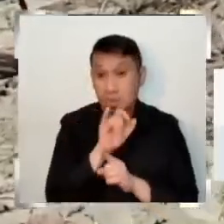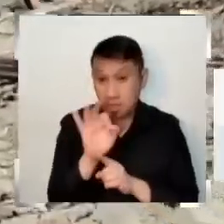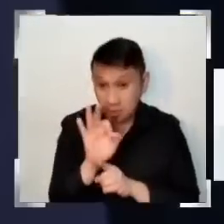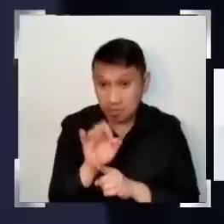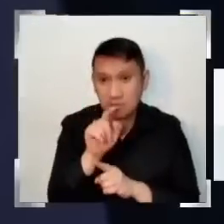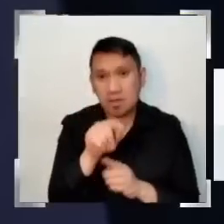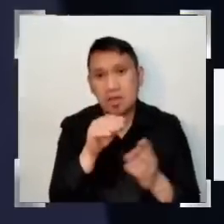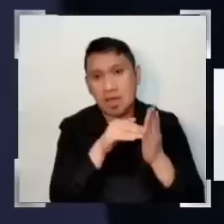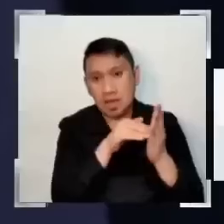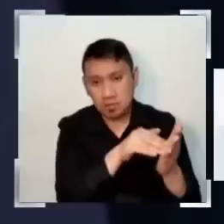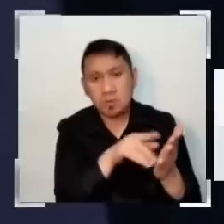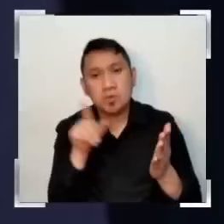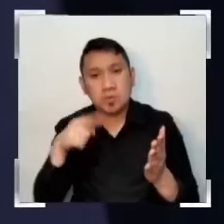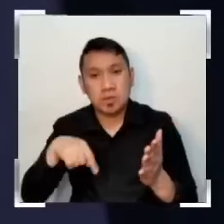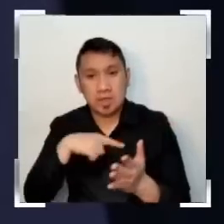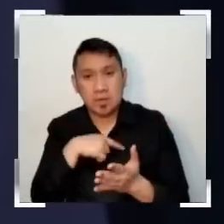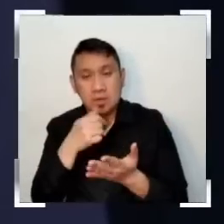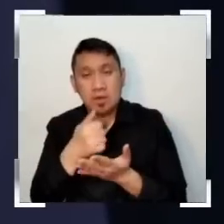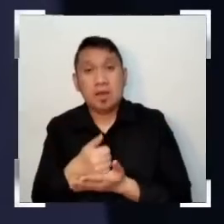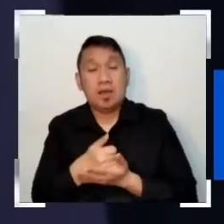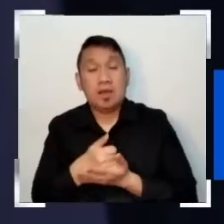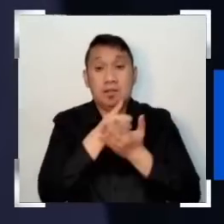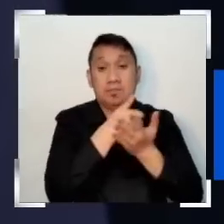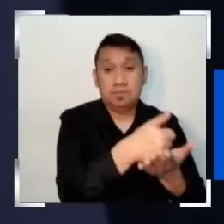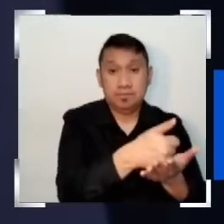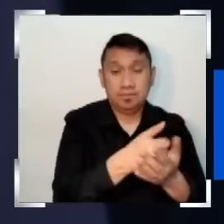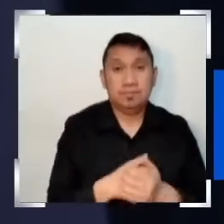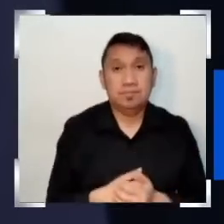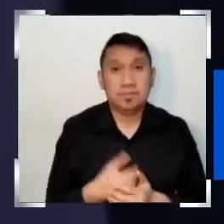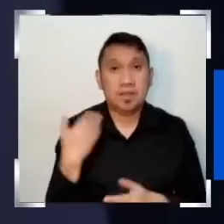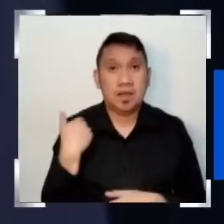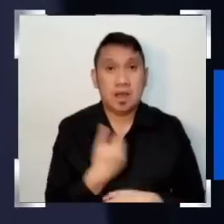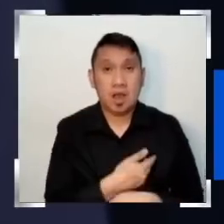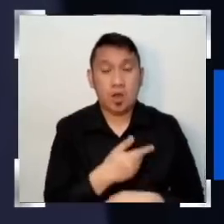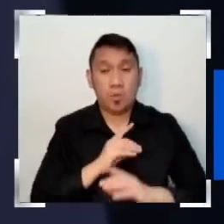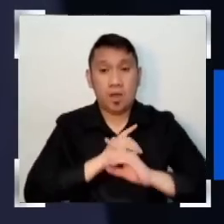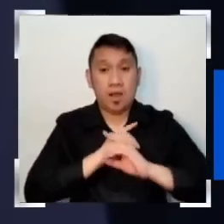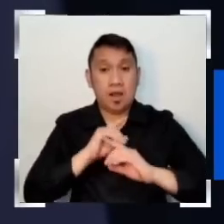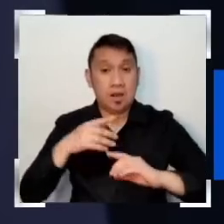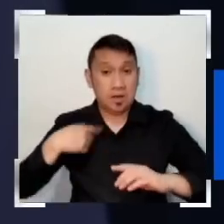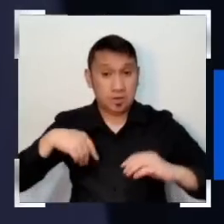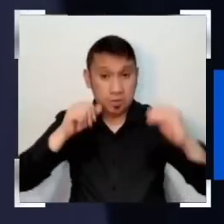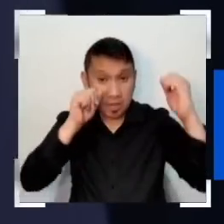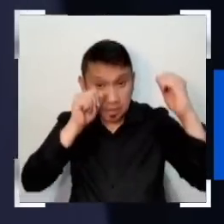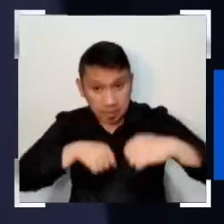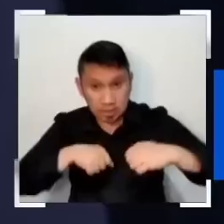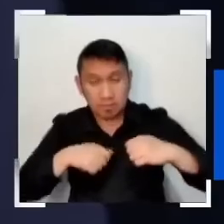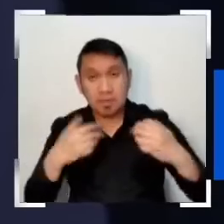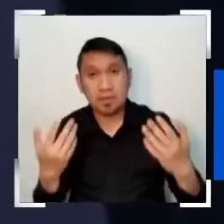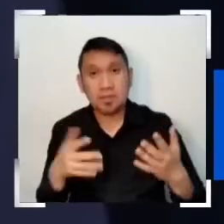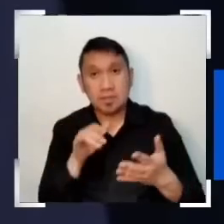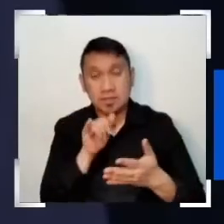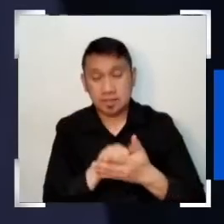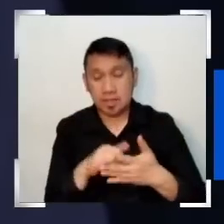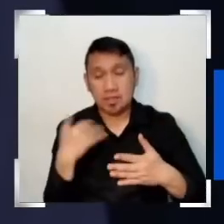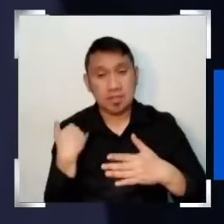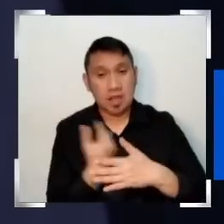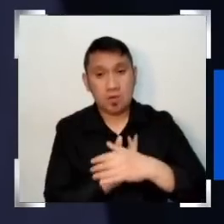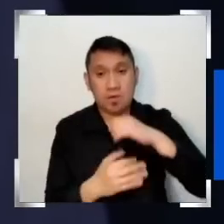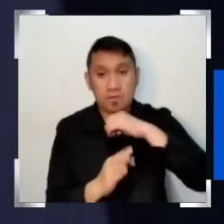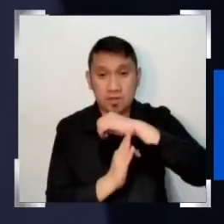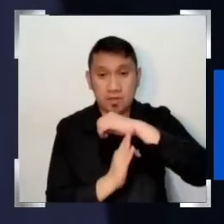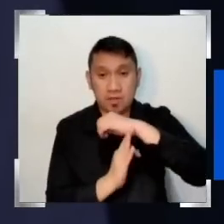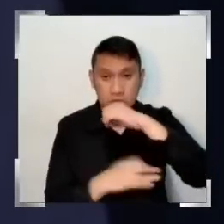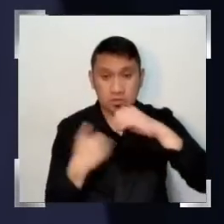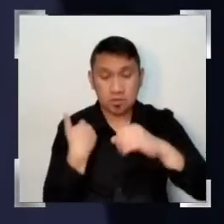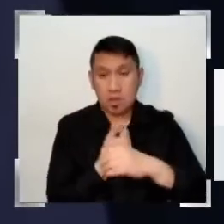atakihin. We all reaffirm today that our mutual defense treaty remains the bedrock of our cooperation. The mutual defense